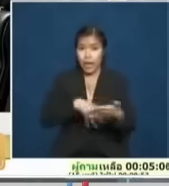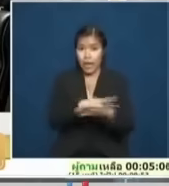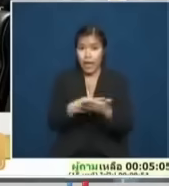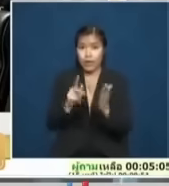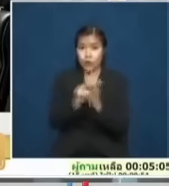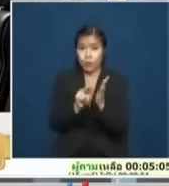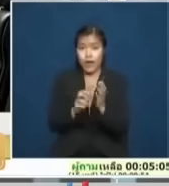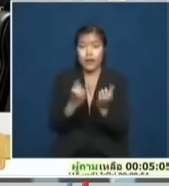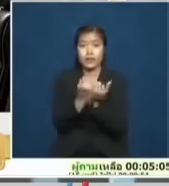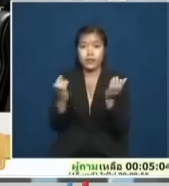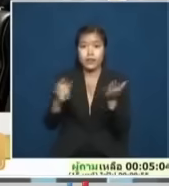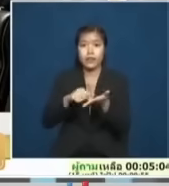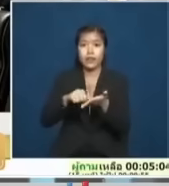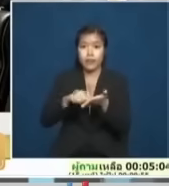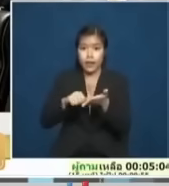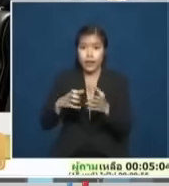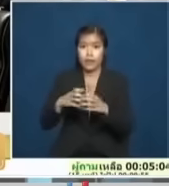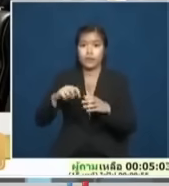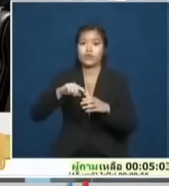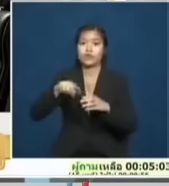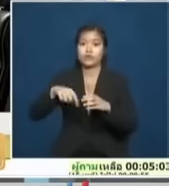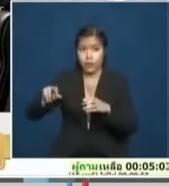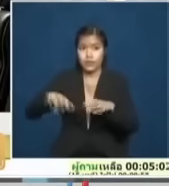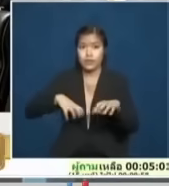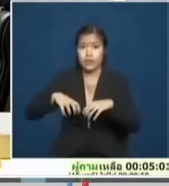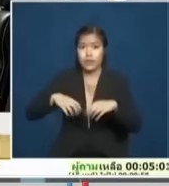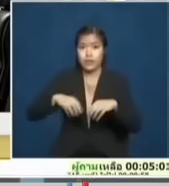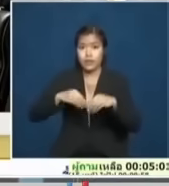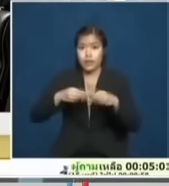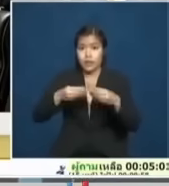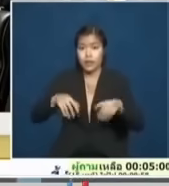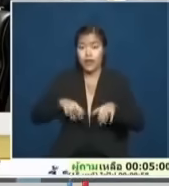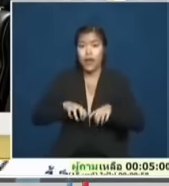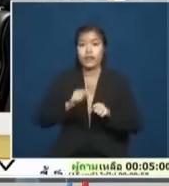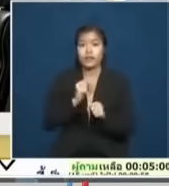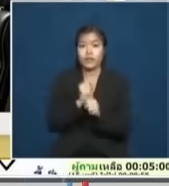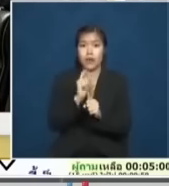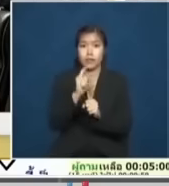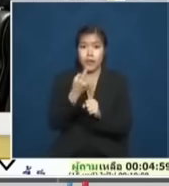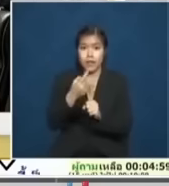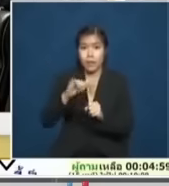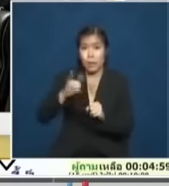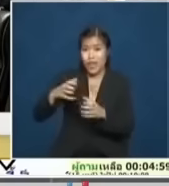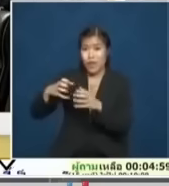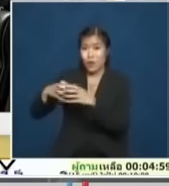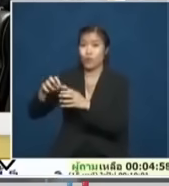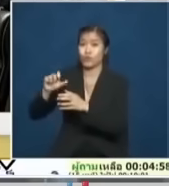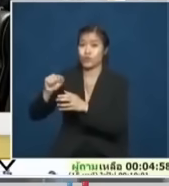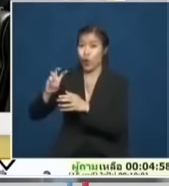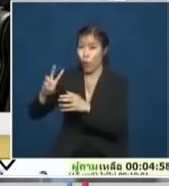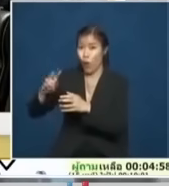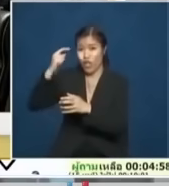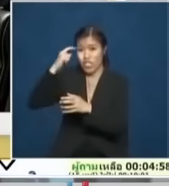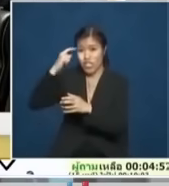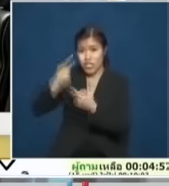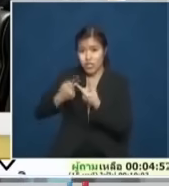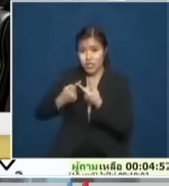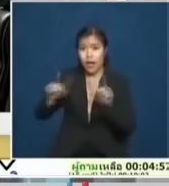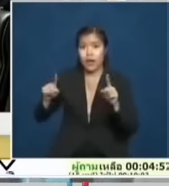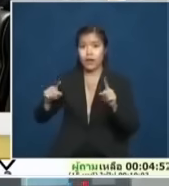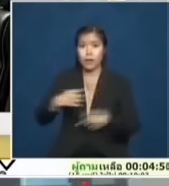ธิปไตยอันมีพระมหากษัตริย์ทรงเป็นประมุขแล้วเหรอเพราะหมวด1หมวด2มันคือหมวดสถาบันพระมหากษัตริย์และหมวดความมั่นคงน่ะ ค่ะ